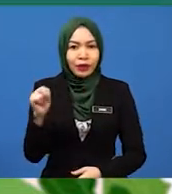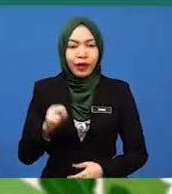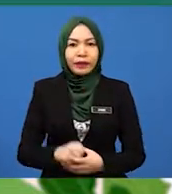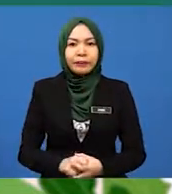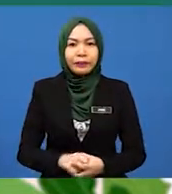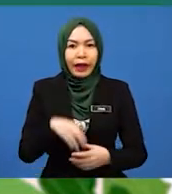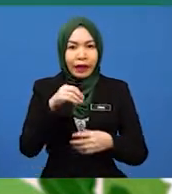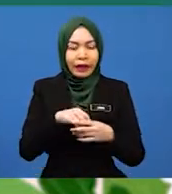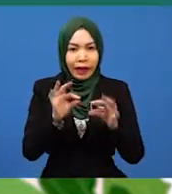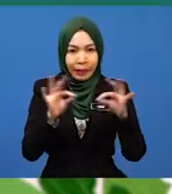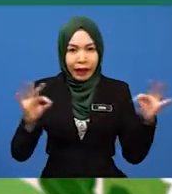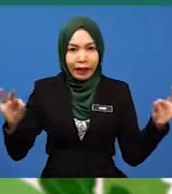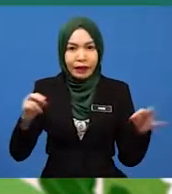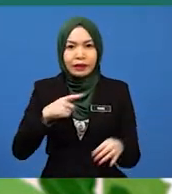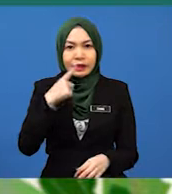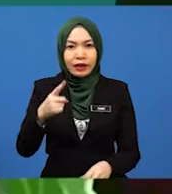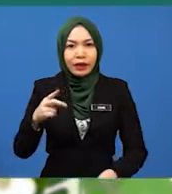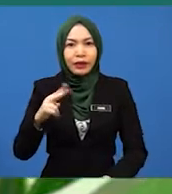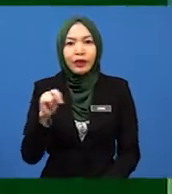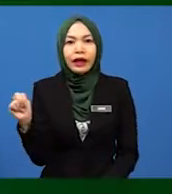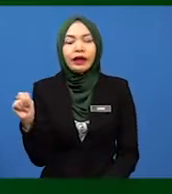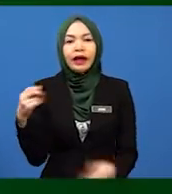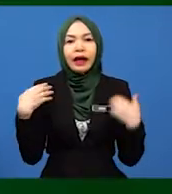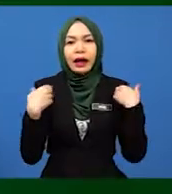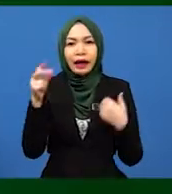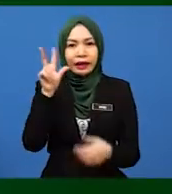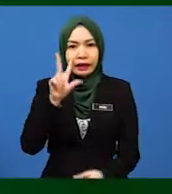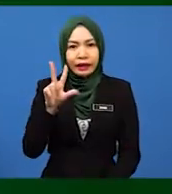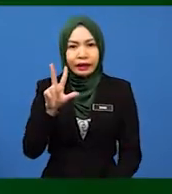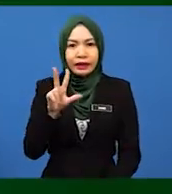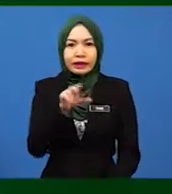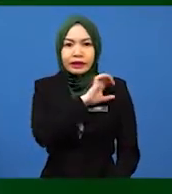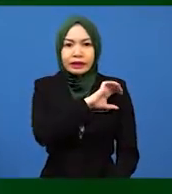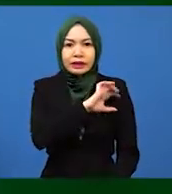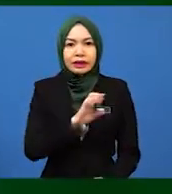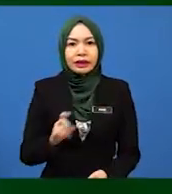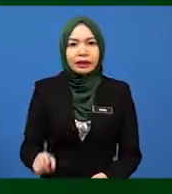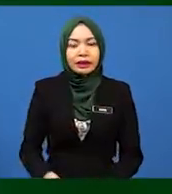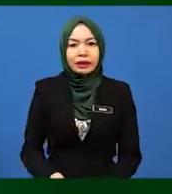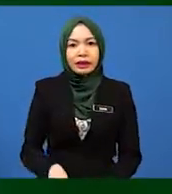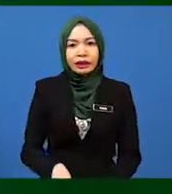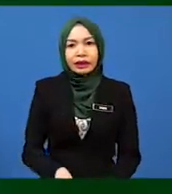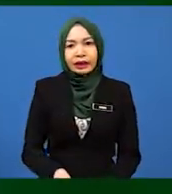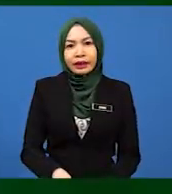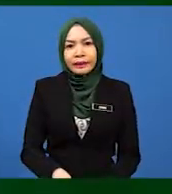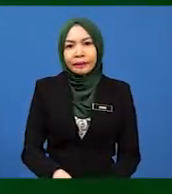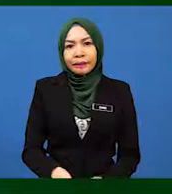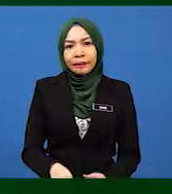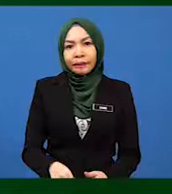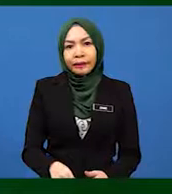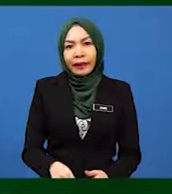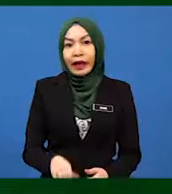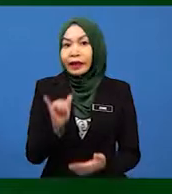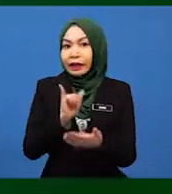Dalam ayat seruan terdapat tiga komponen utama iaitu kata seru,